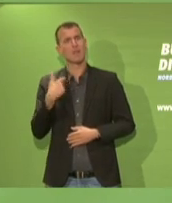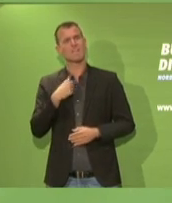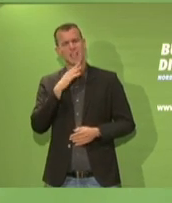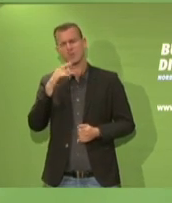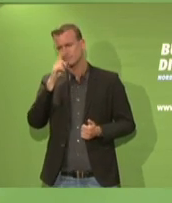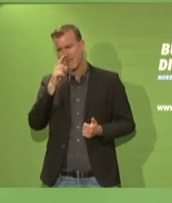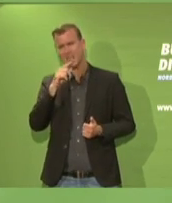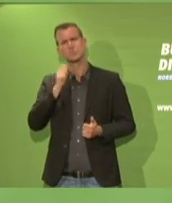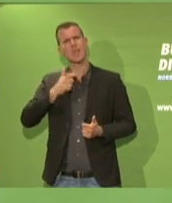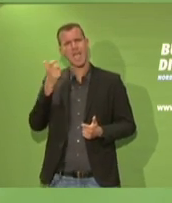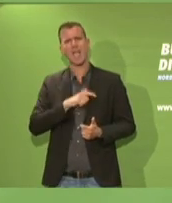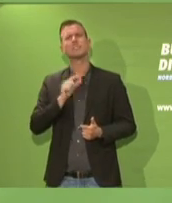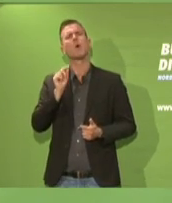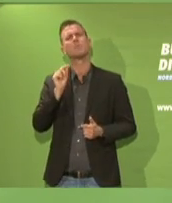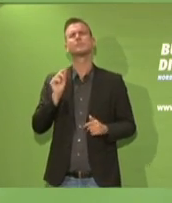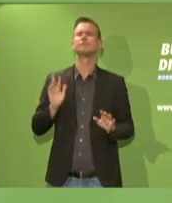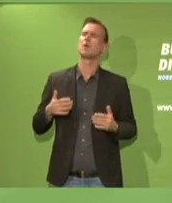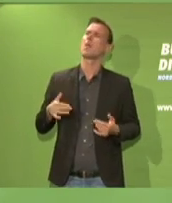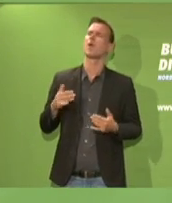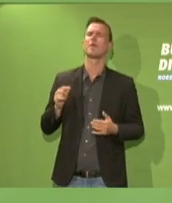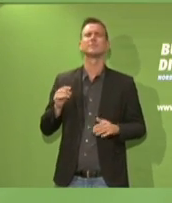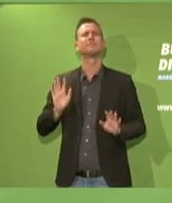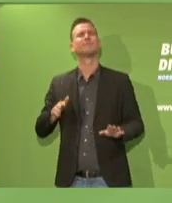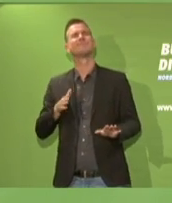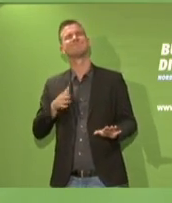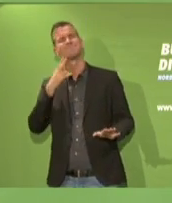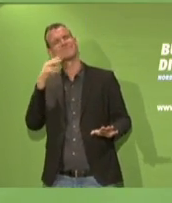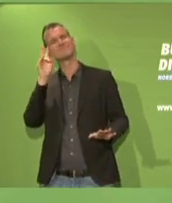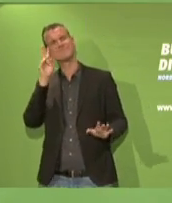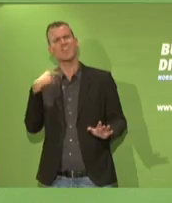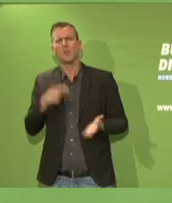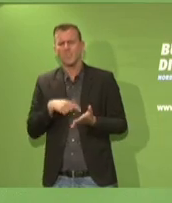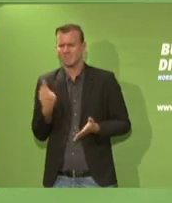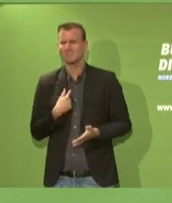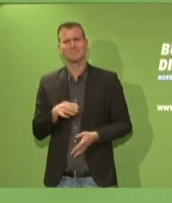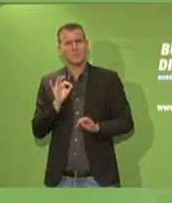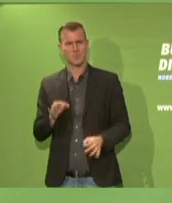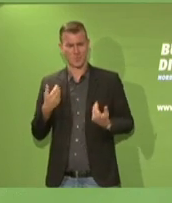und auch mit einer gewissen Lässigkeit und Leichtigkeit, weil wir eben die Guten sind.